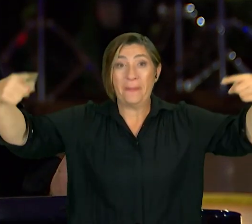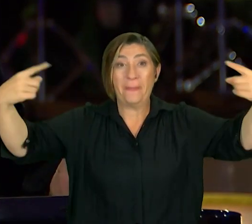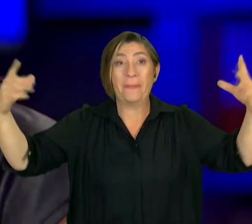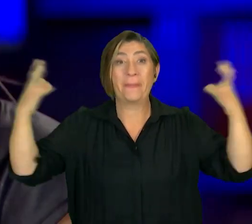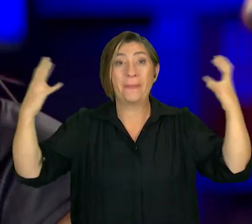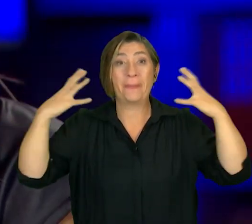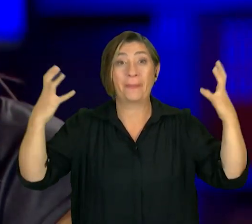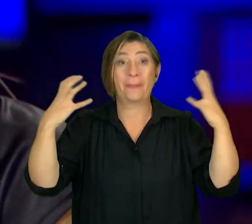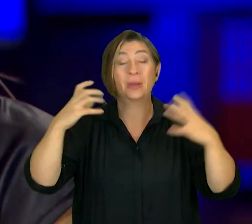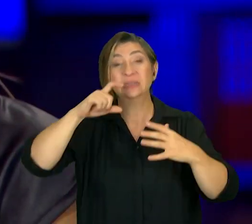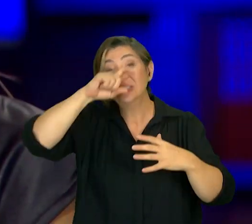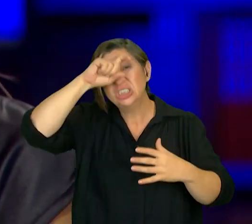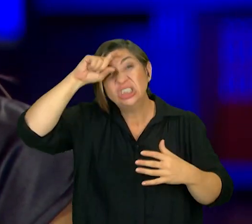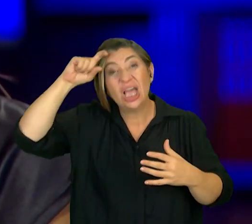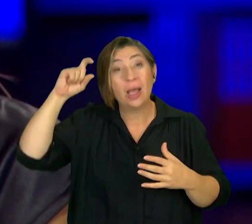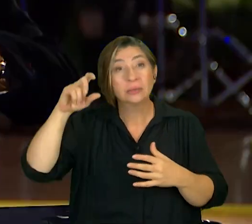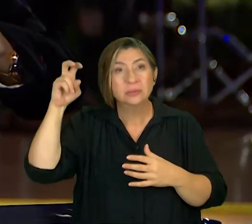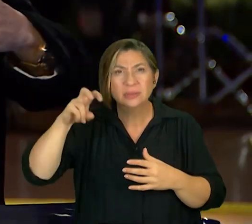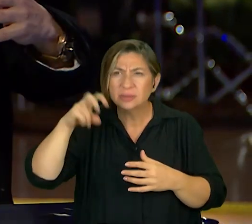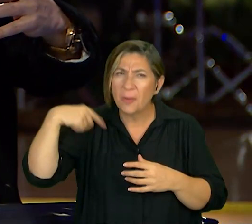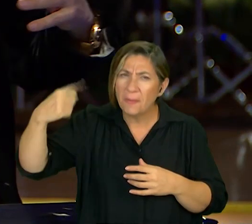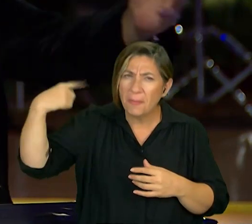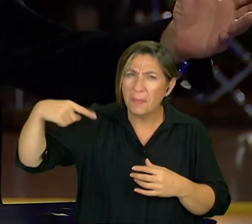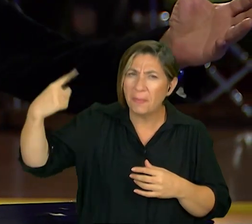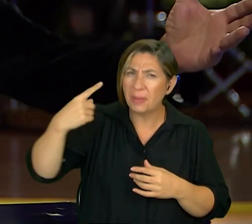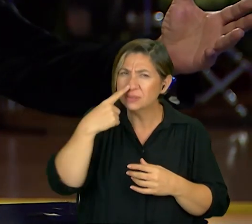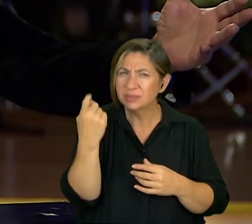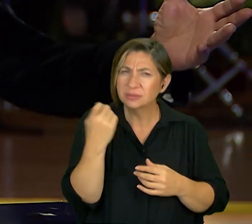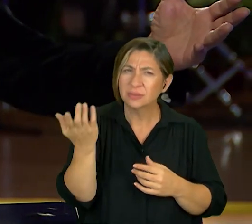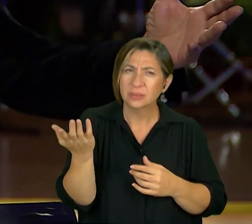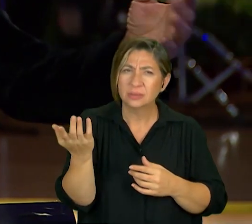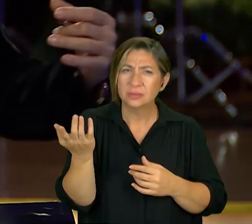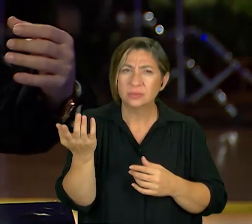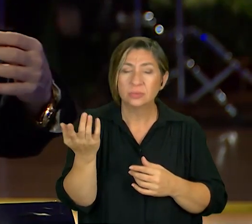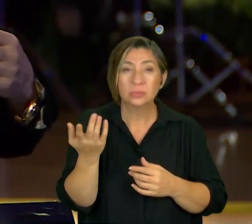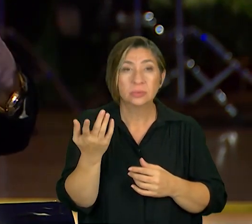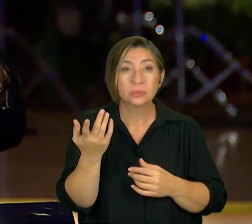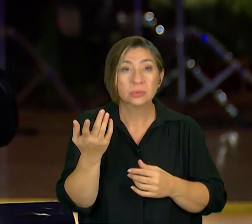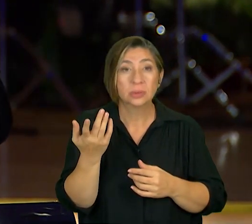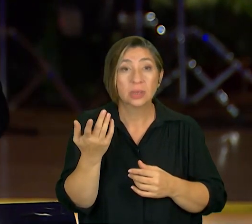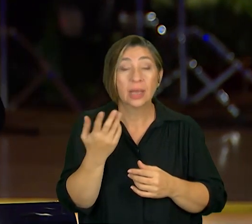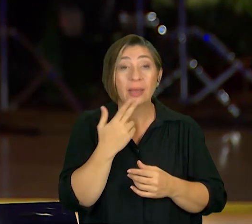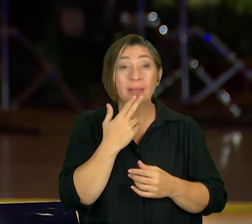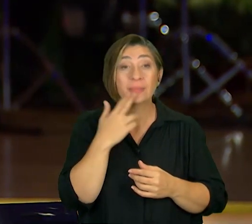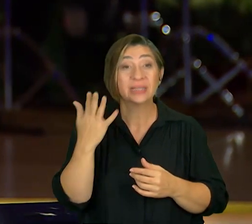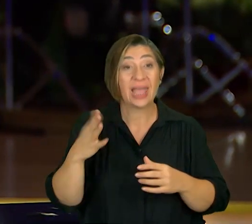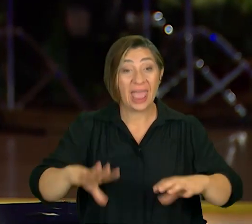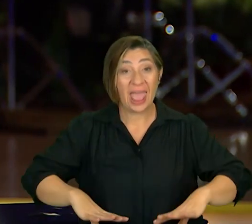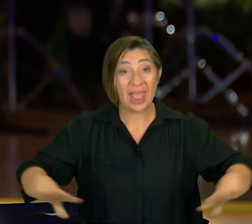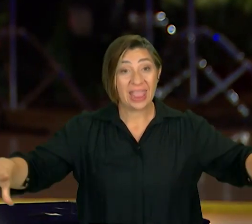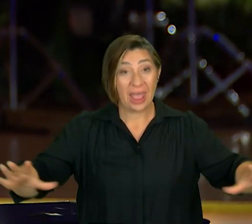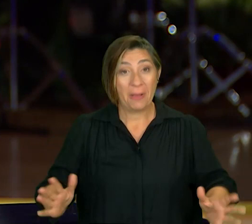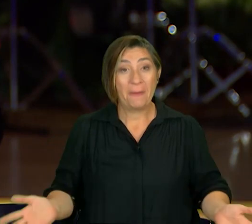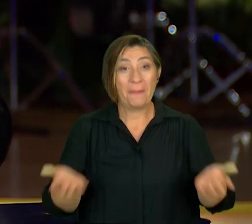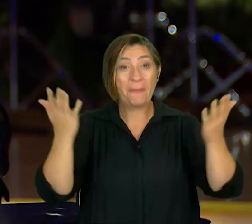koymuşlar. Koymak zorunda kalmışlar yani. Diyorum ki 8 tane vantilatörü niye koydunuz? Diyor ki hanımefendinin eteği